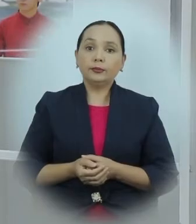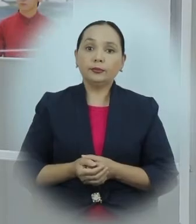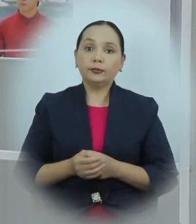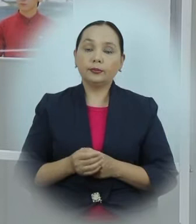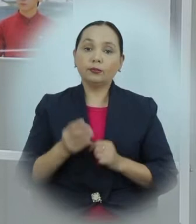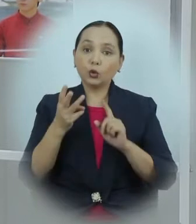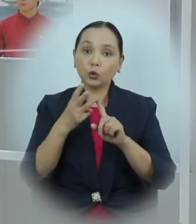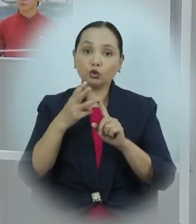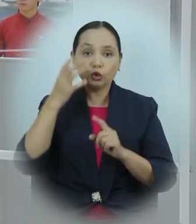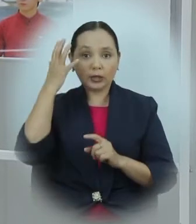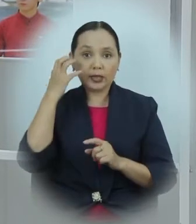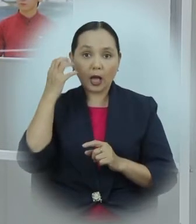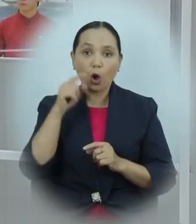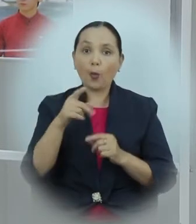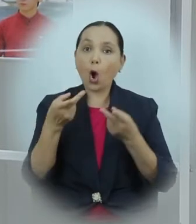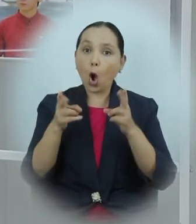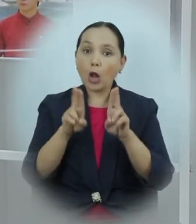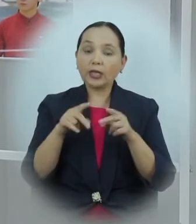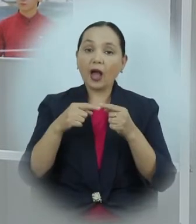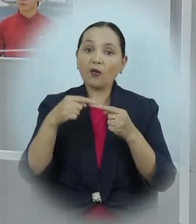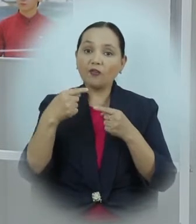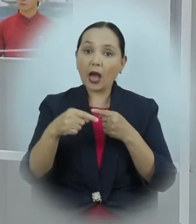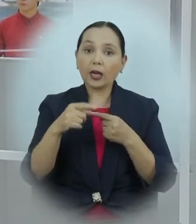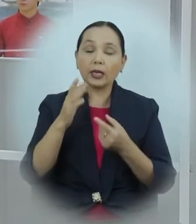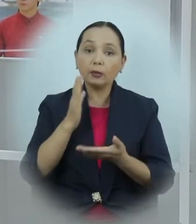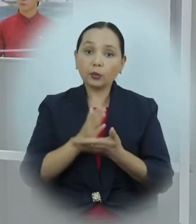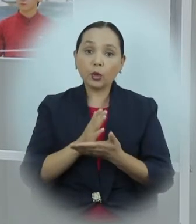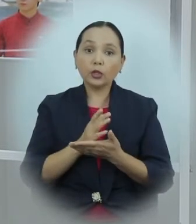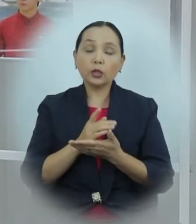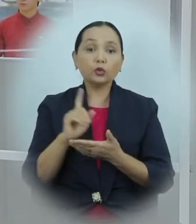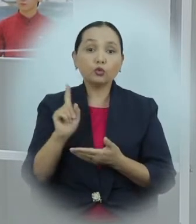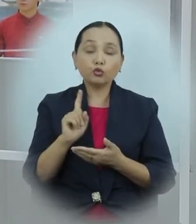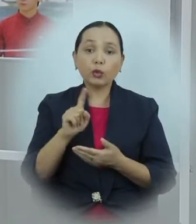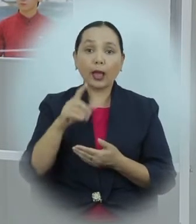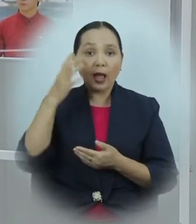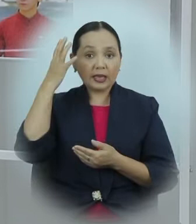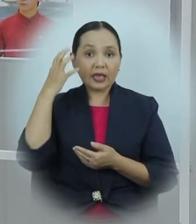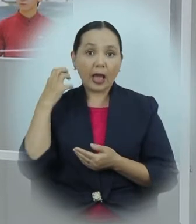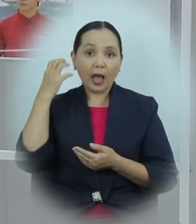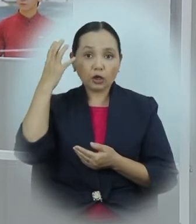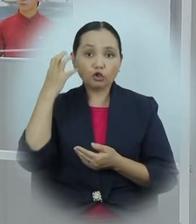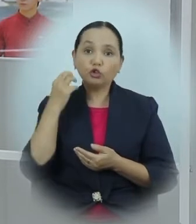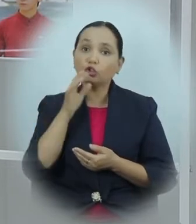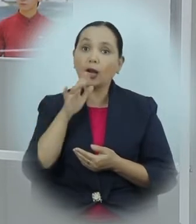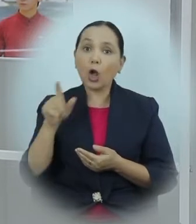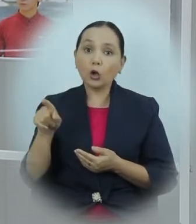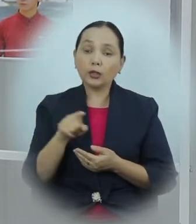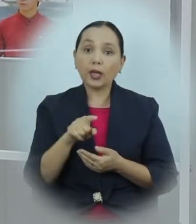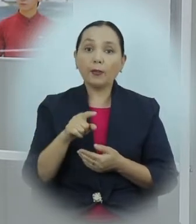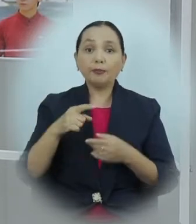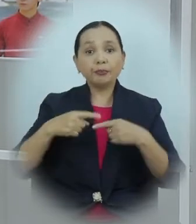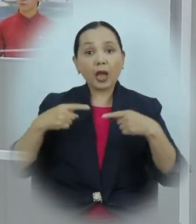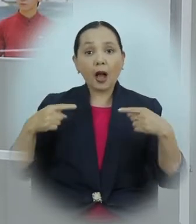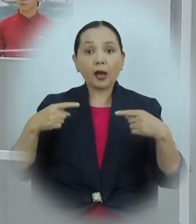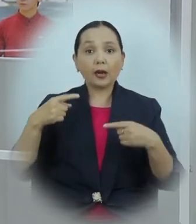Uchinchi taroq. Bu taroq qolgan taroqlarga yana farqli shundaki, tarash jarayonida har